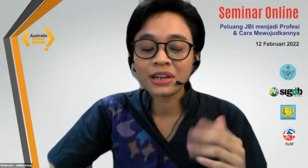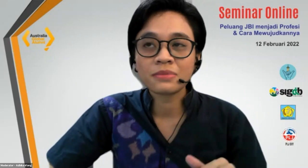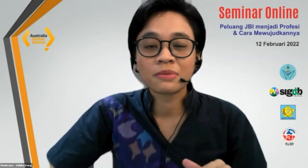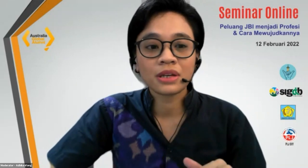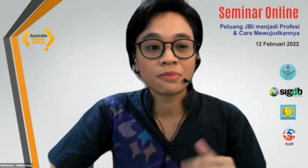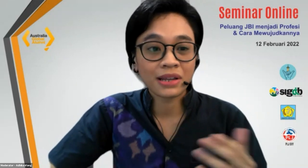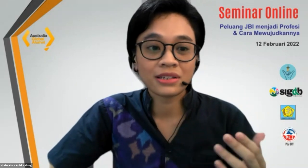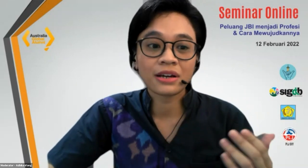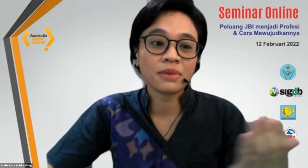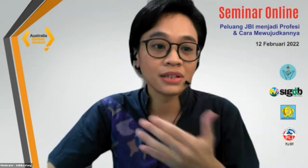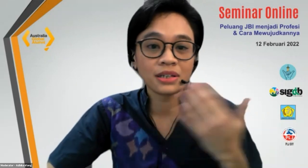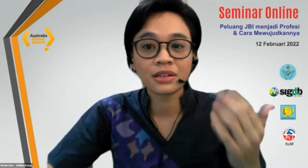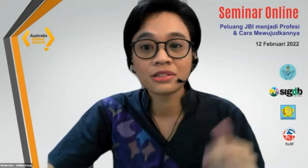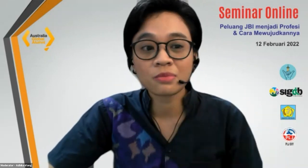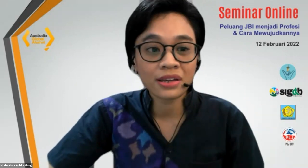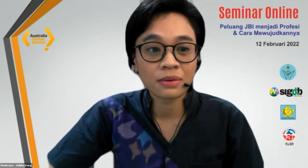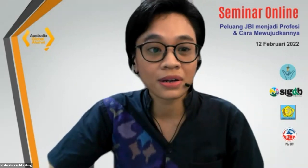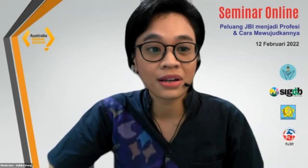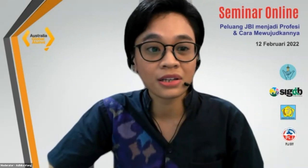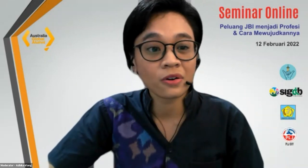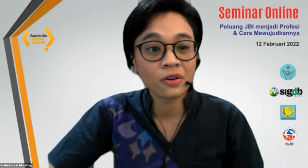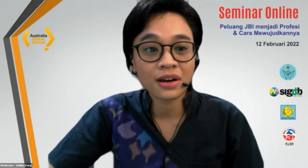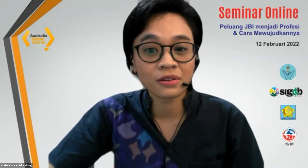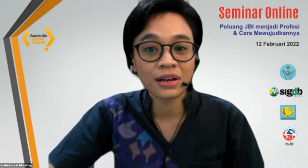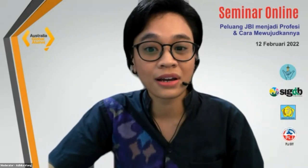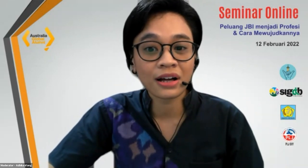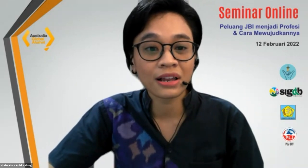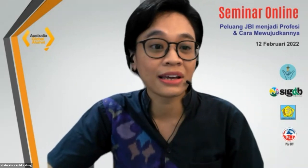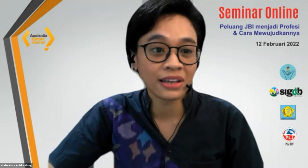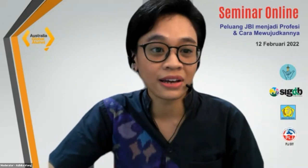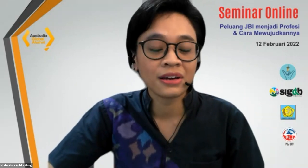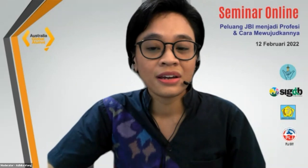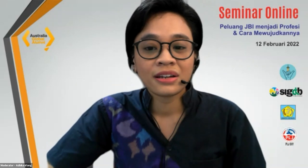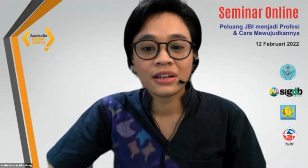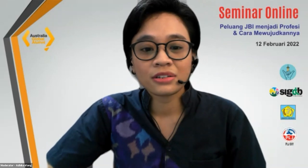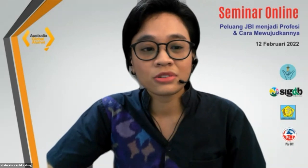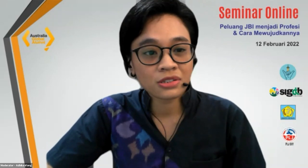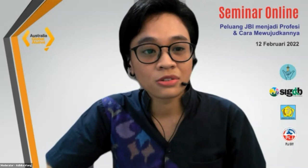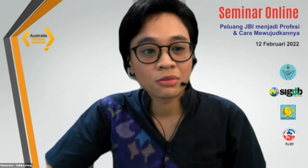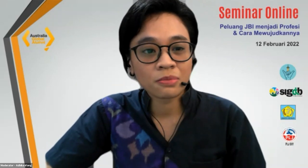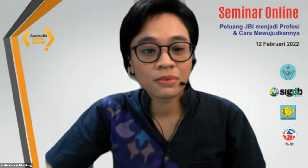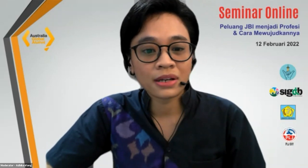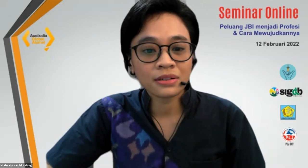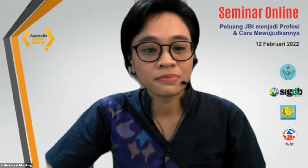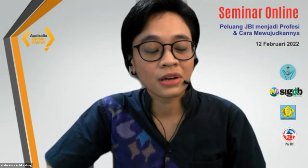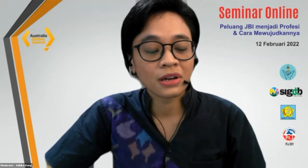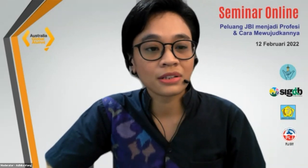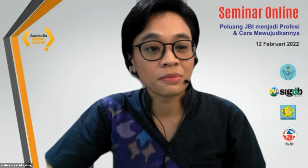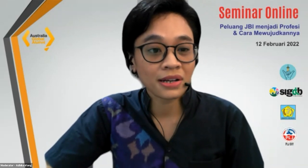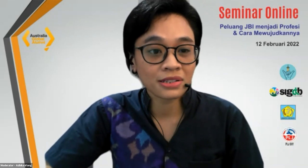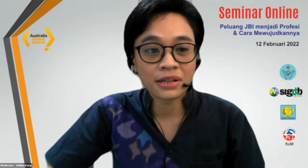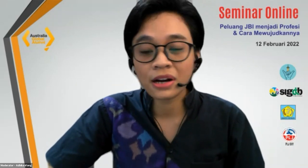dilakukan mungkin ini bisa menjadi pelajaran bagi kita semua yang berada dikota atau daerah lainnya dan sukses terus untuk voicemail